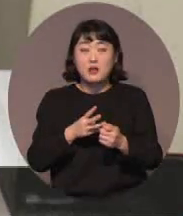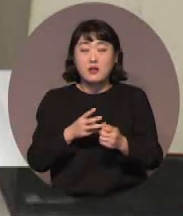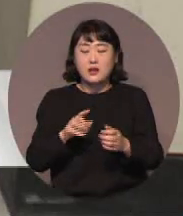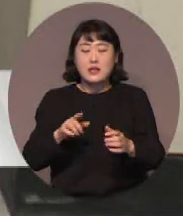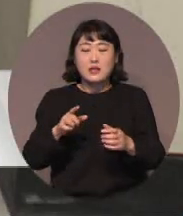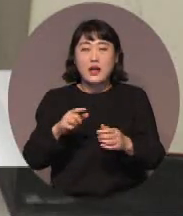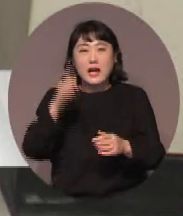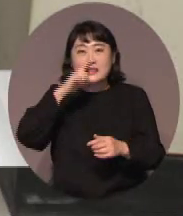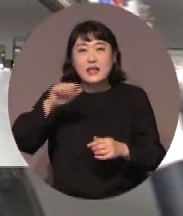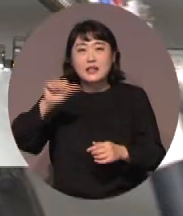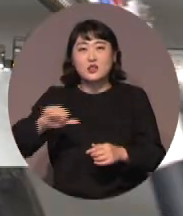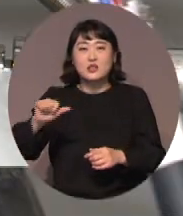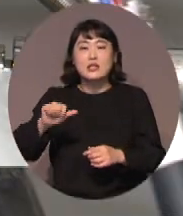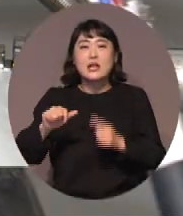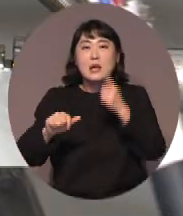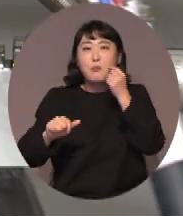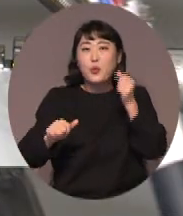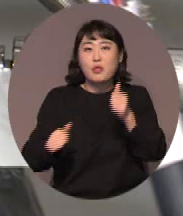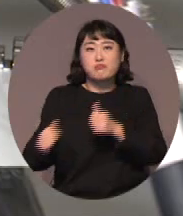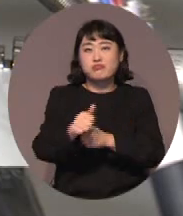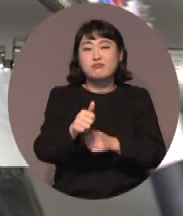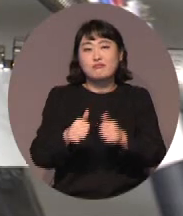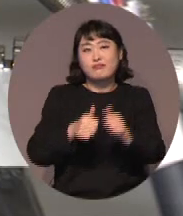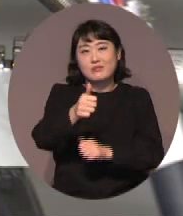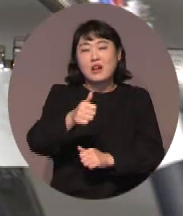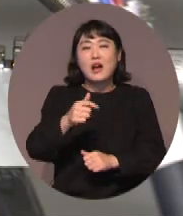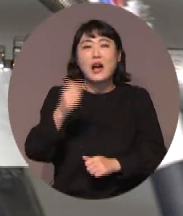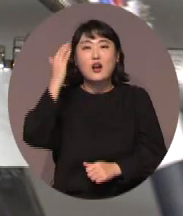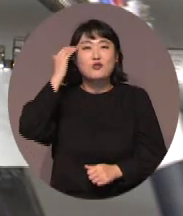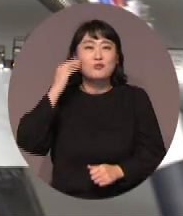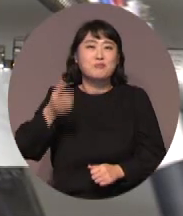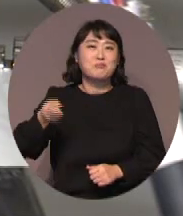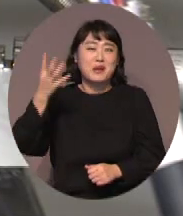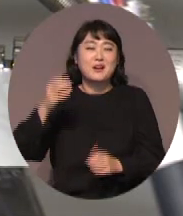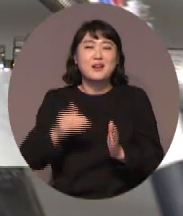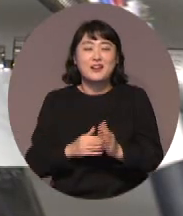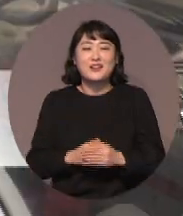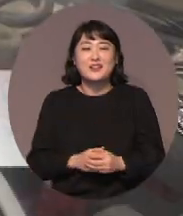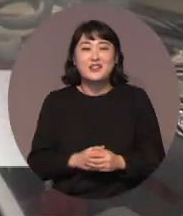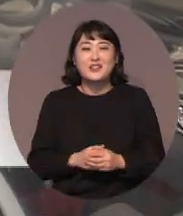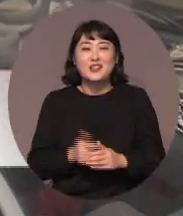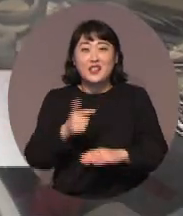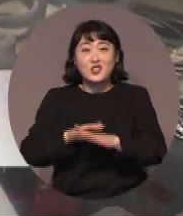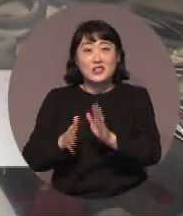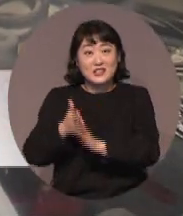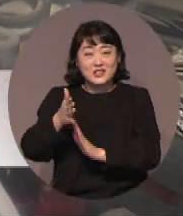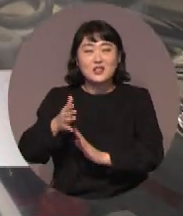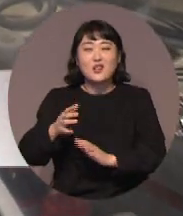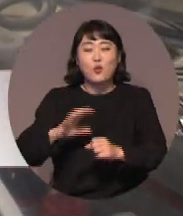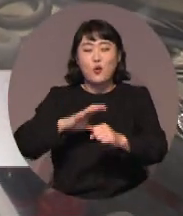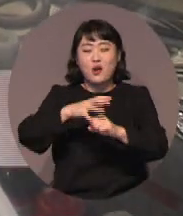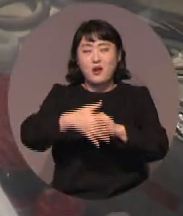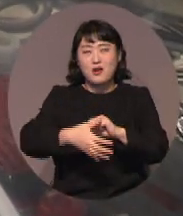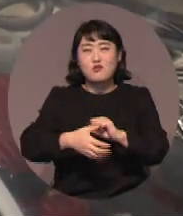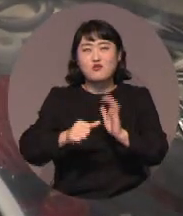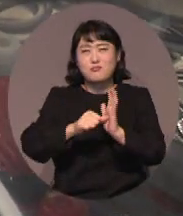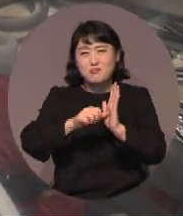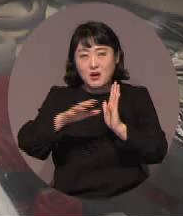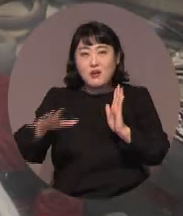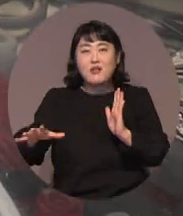1위를 차지했습니다시는 이번 결과는 대전이 우리나라 명실상부한 과학수도이자 세계적으로도